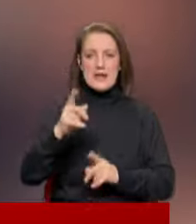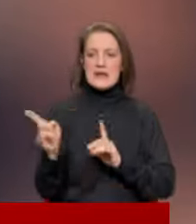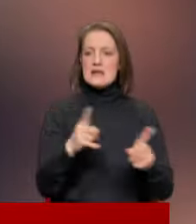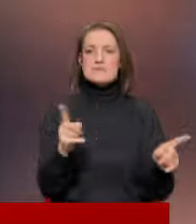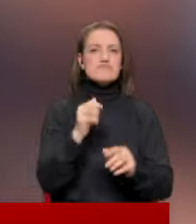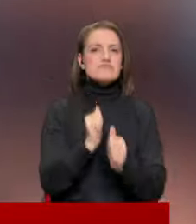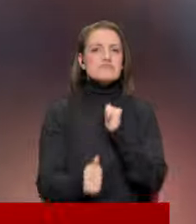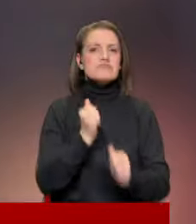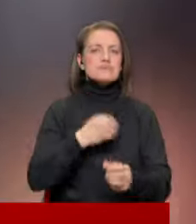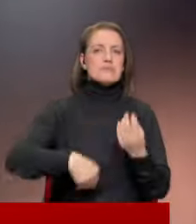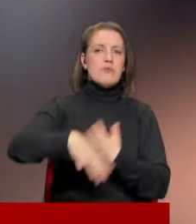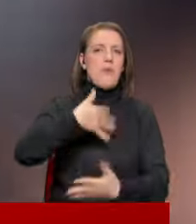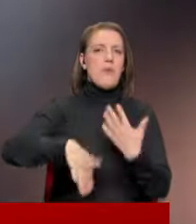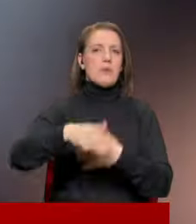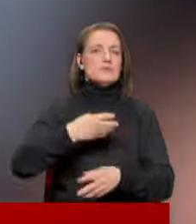arasında kavga